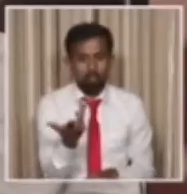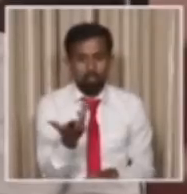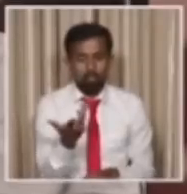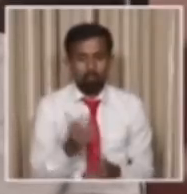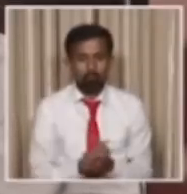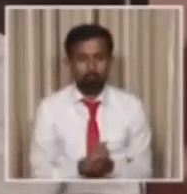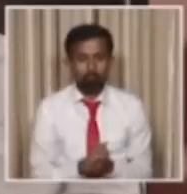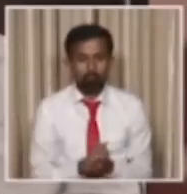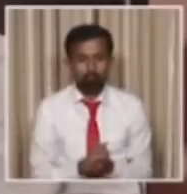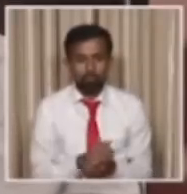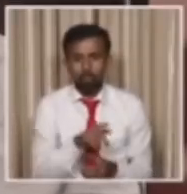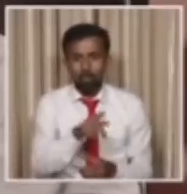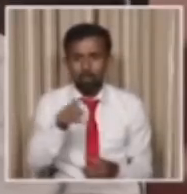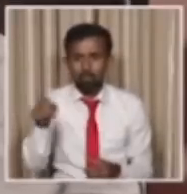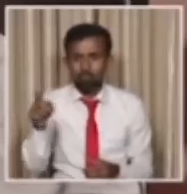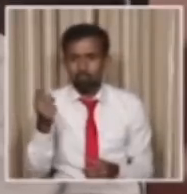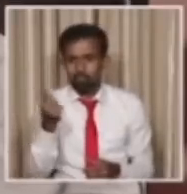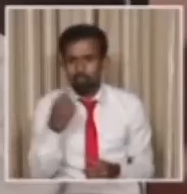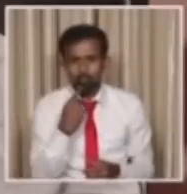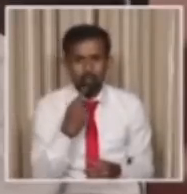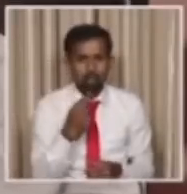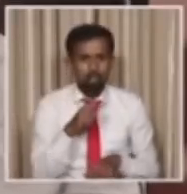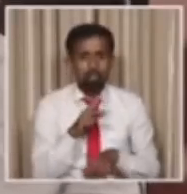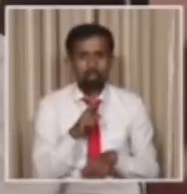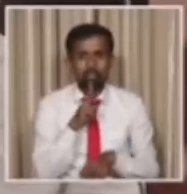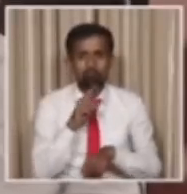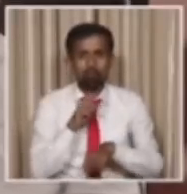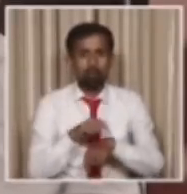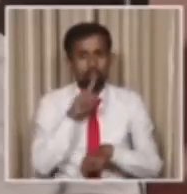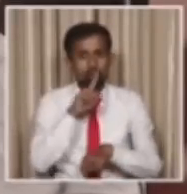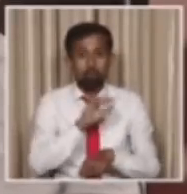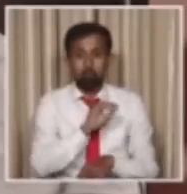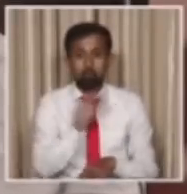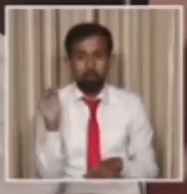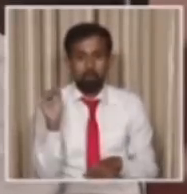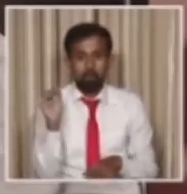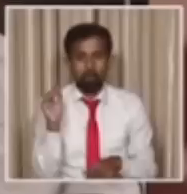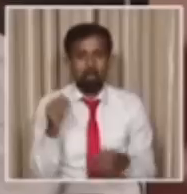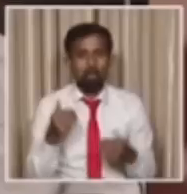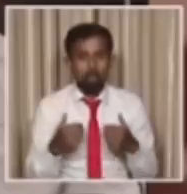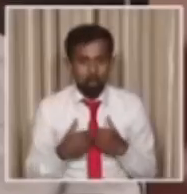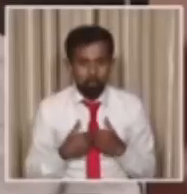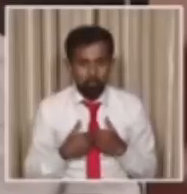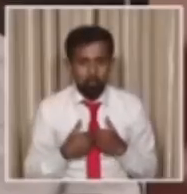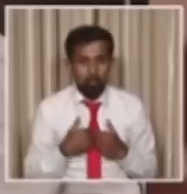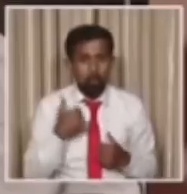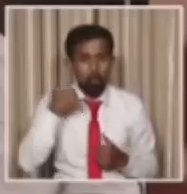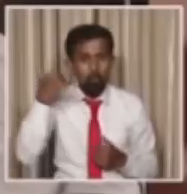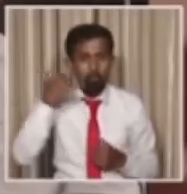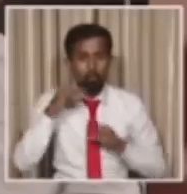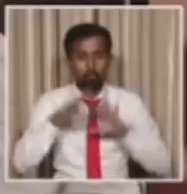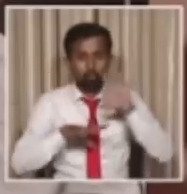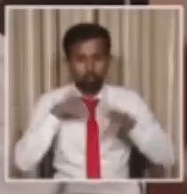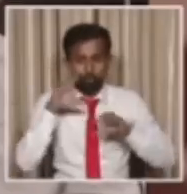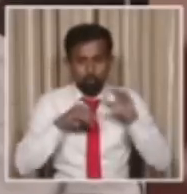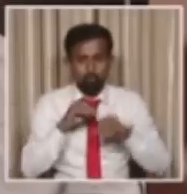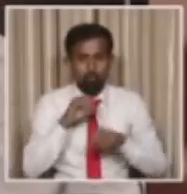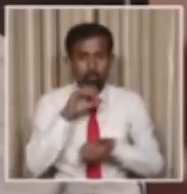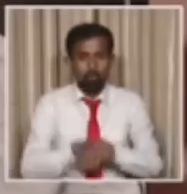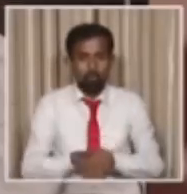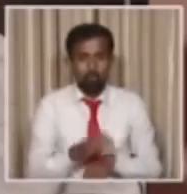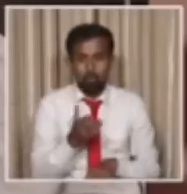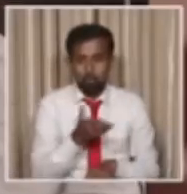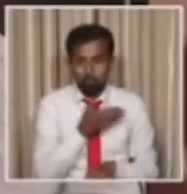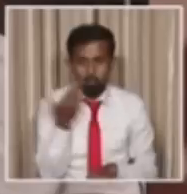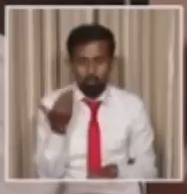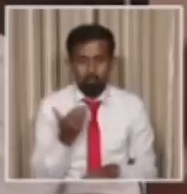මම හිතන්නේ කාගෙන් හරි කියවුණා එහෙම එකක්. දවල් එකට පස්සේ ගිහින් තියෙන්නේ. ඒවත් අපිට ටෙලිෆෝන් ඩීටේල්ස් එක්කම ඔප්පු කරන්න පුළුවන්.